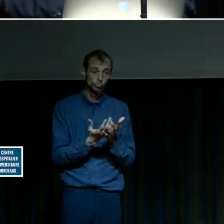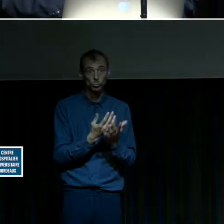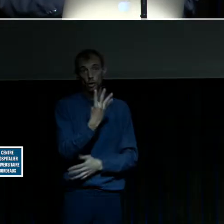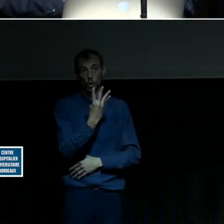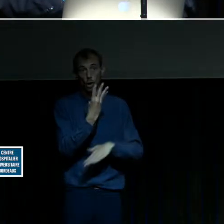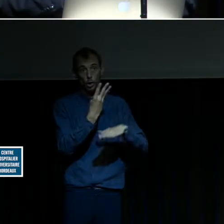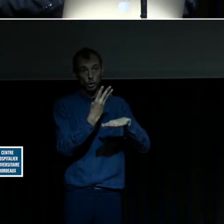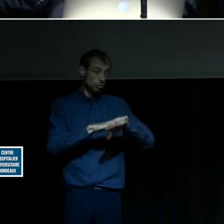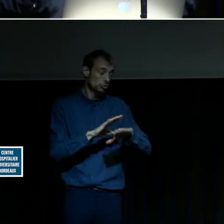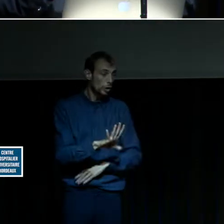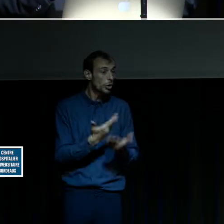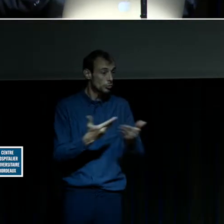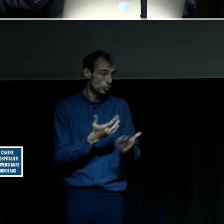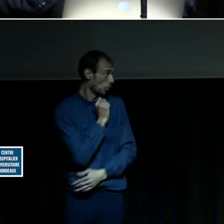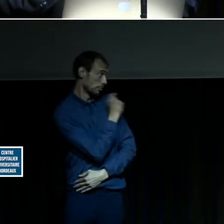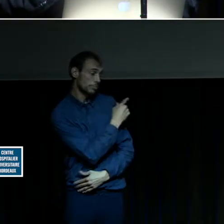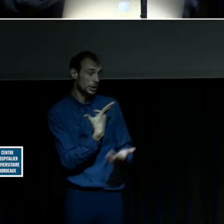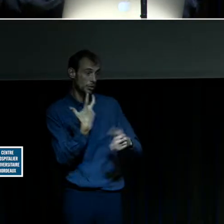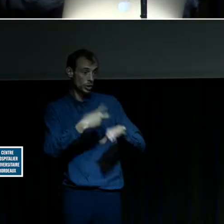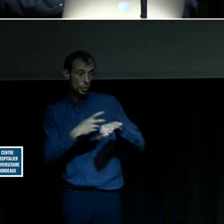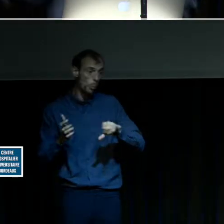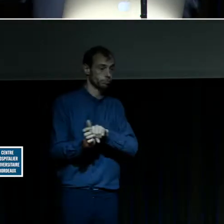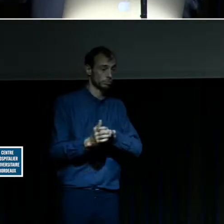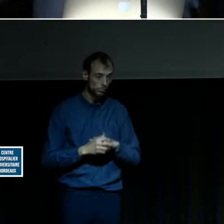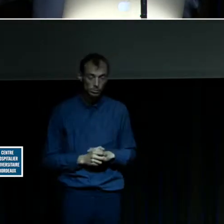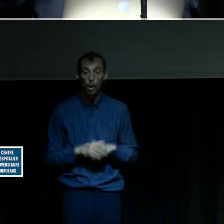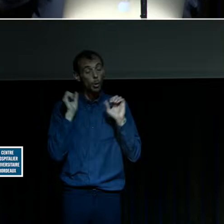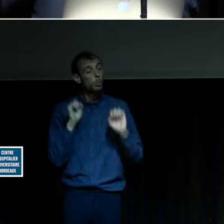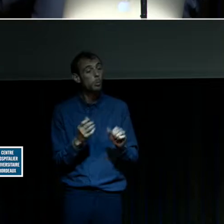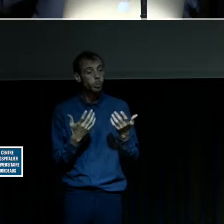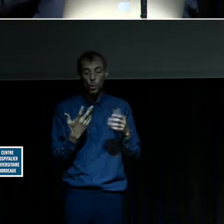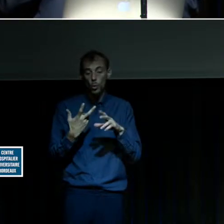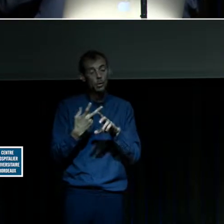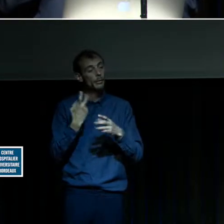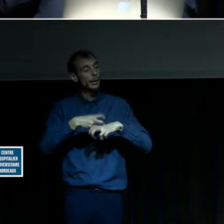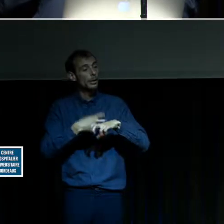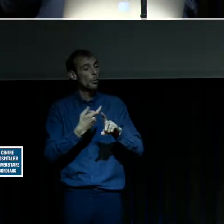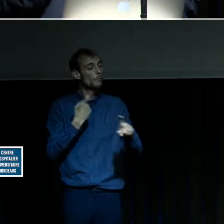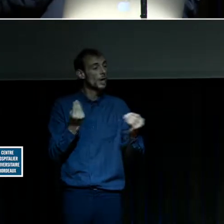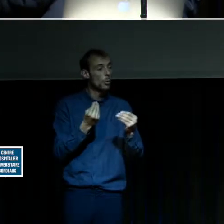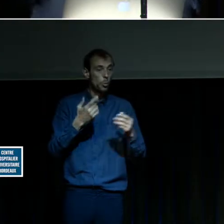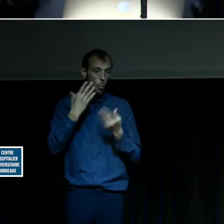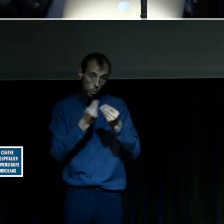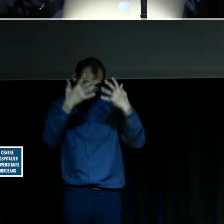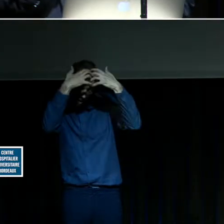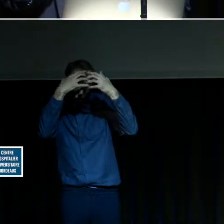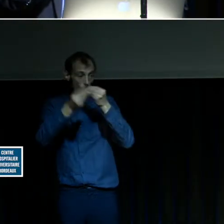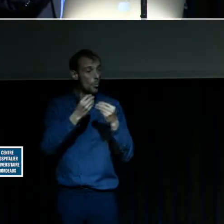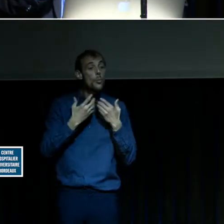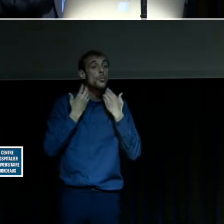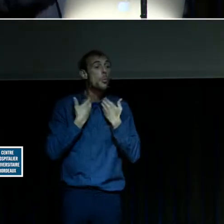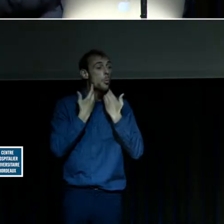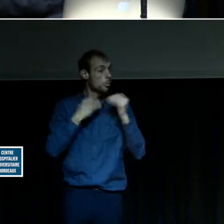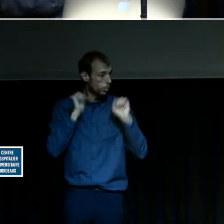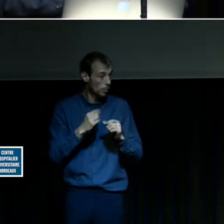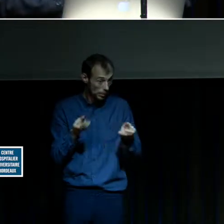vous avez dit. Le caillot, il peut se former soit dans une artère à l'intérieur du cerveau ou au niveau du cou, mais il peut aussi venir d'ailleurs. Il peut